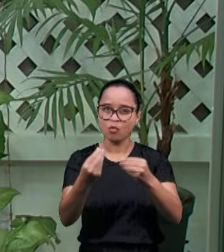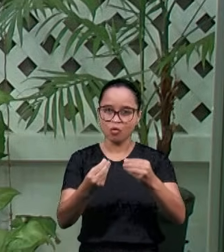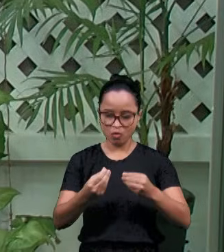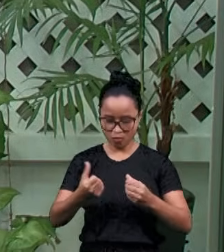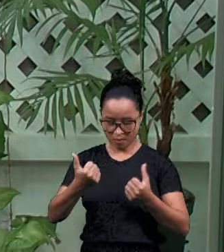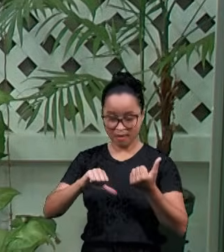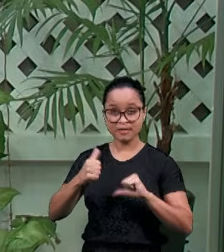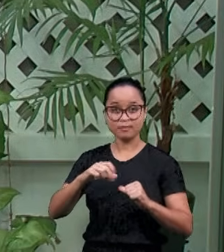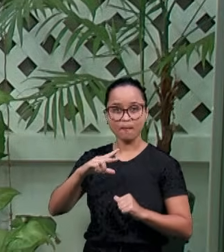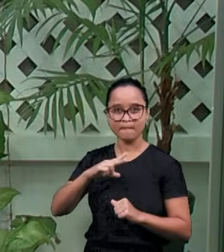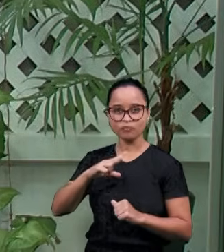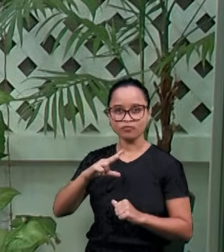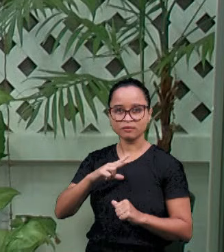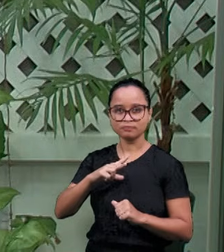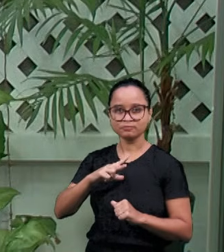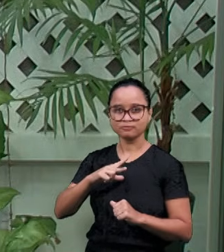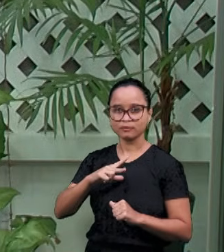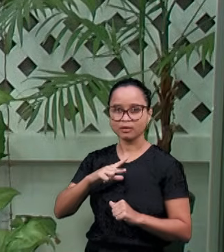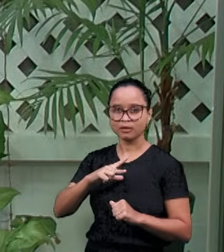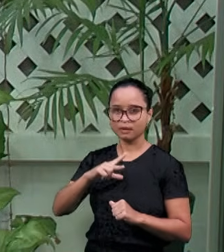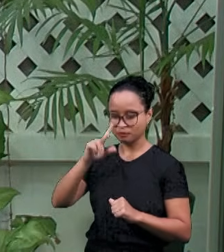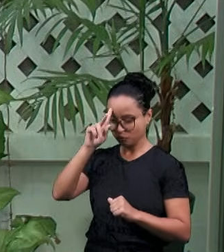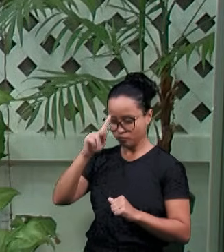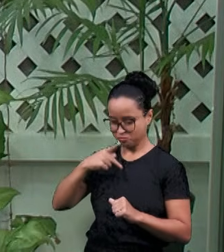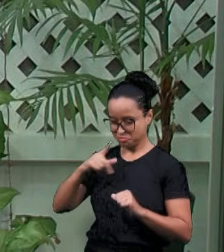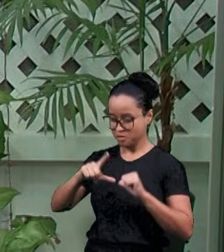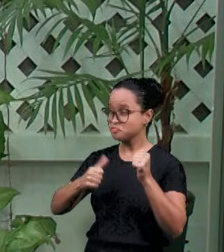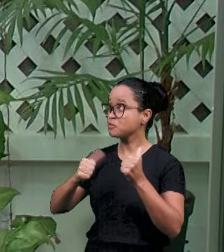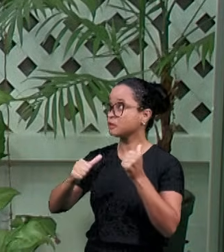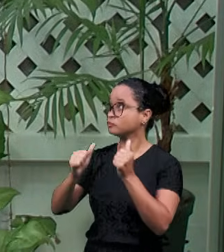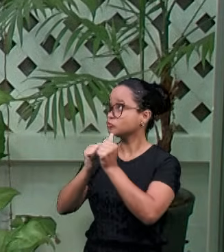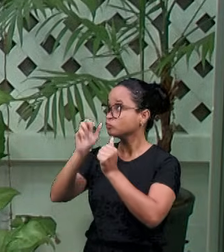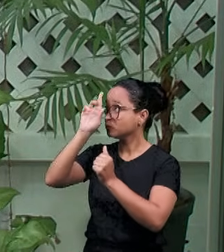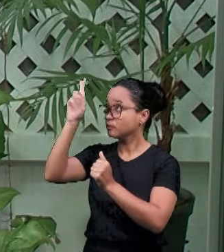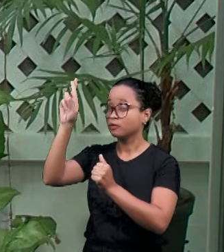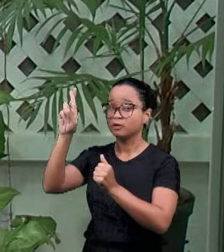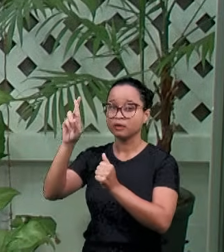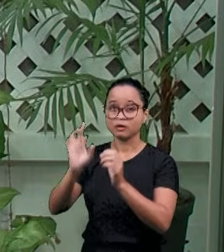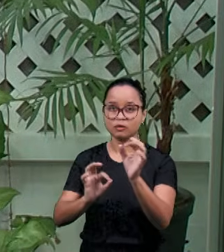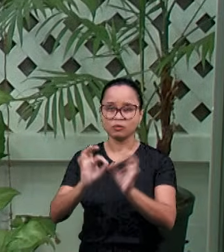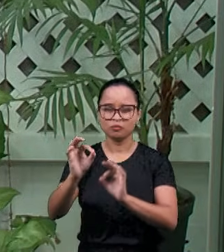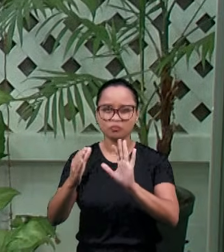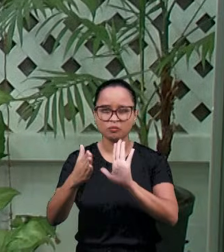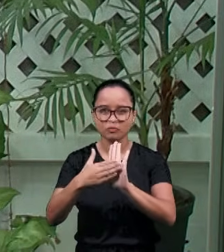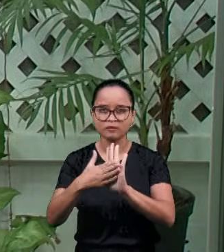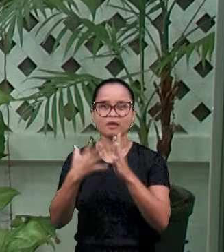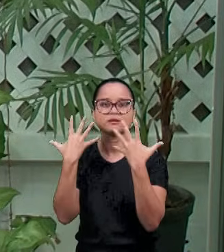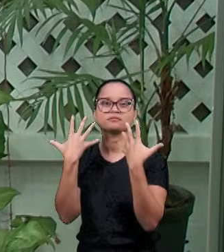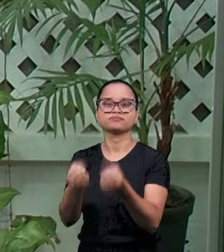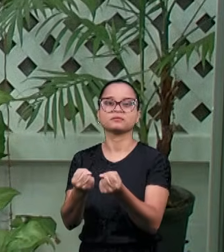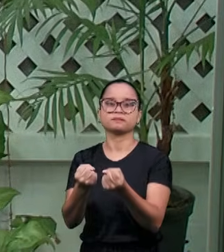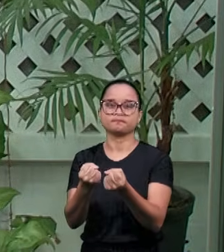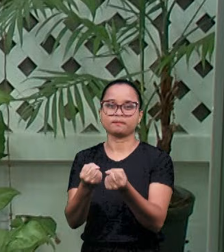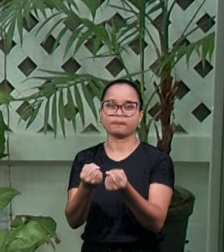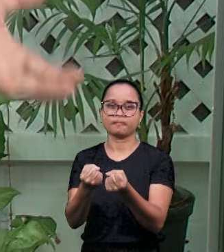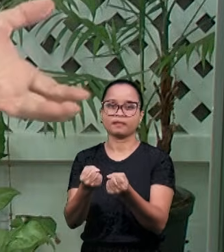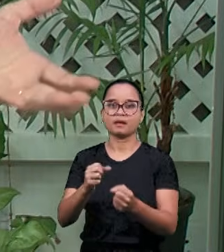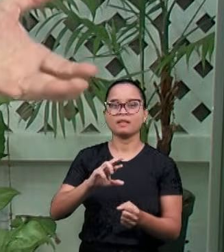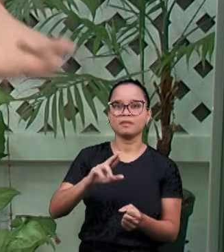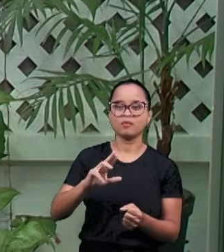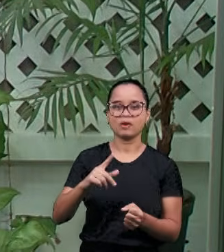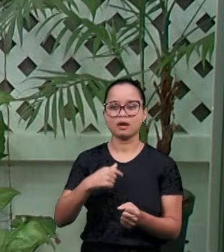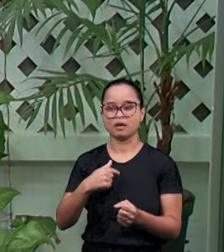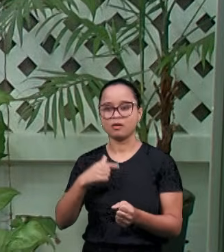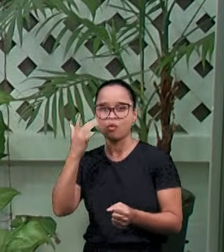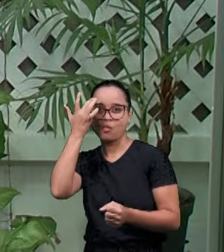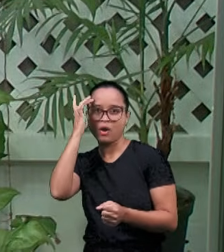Seigneur et embrasser le projet d'une fois. On ne peut pas être